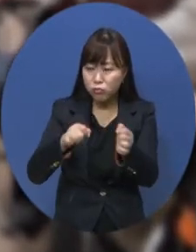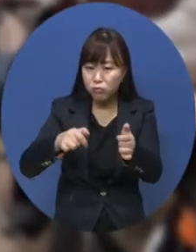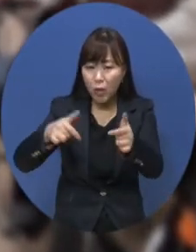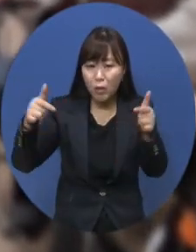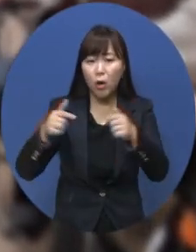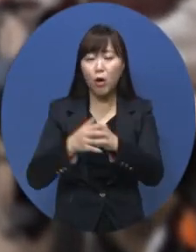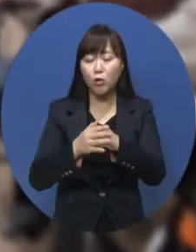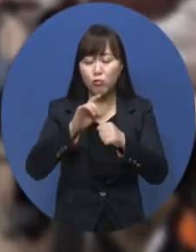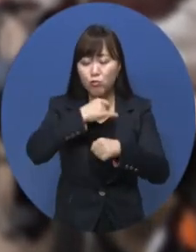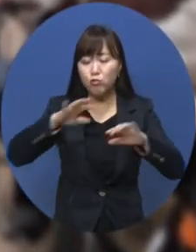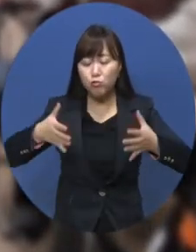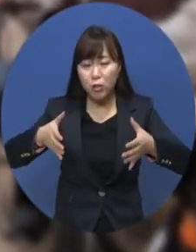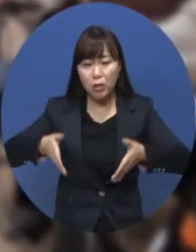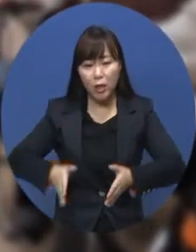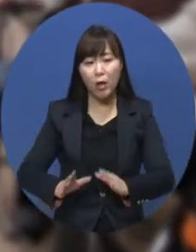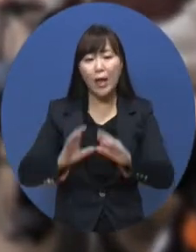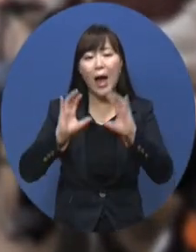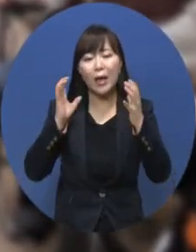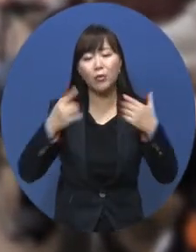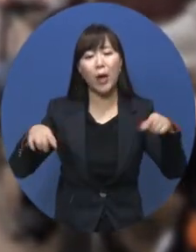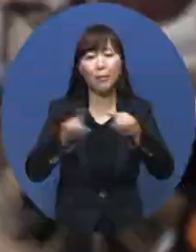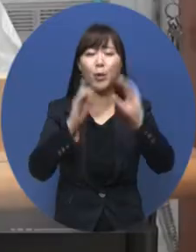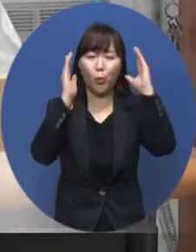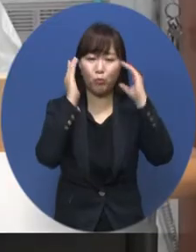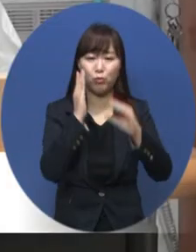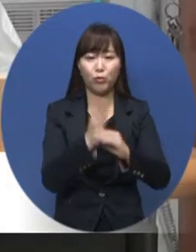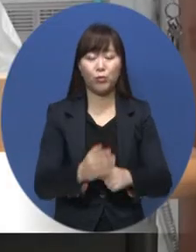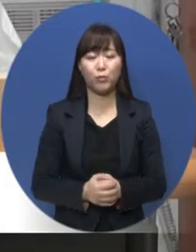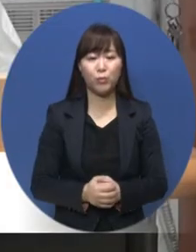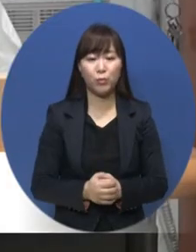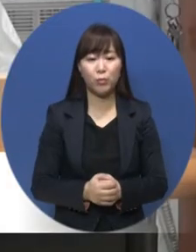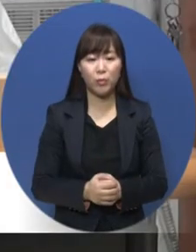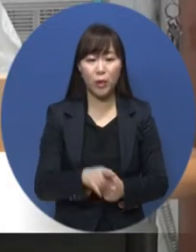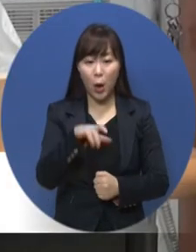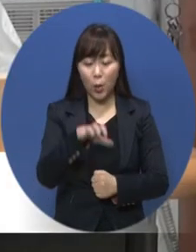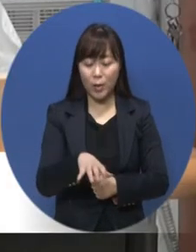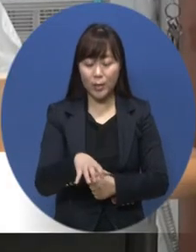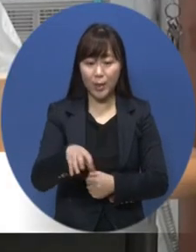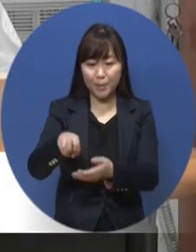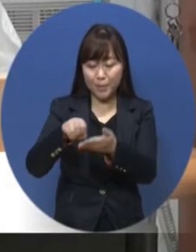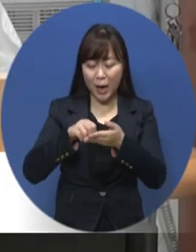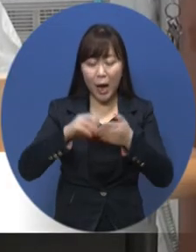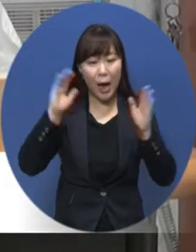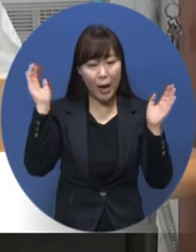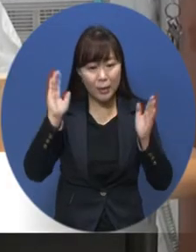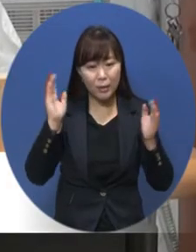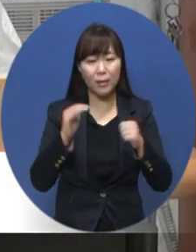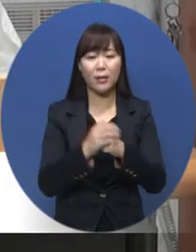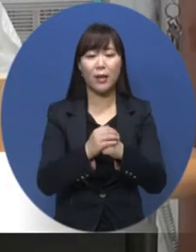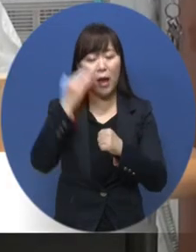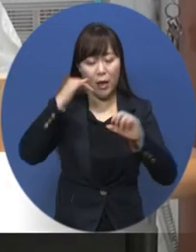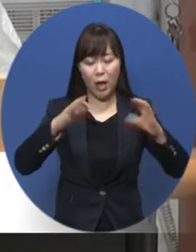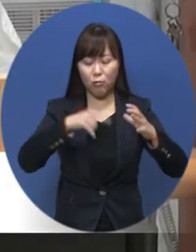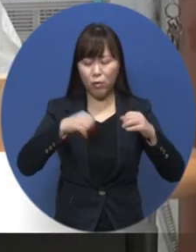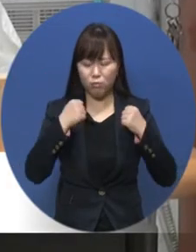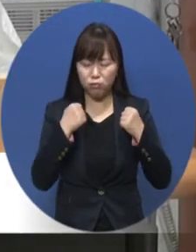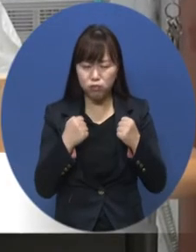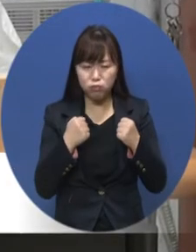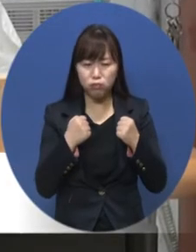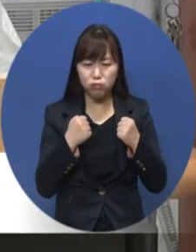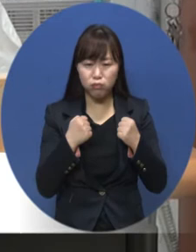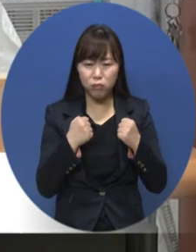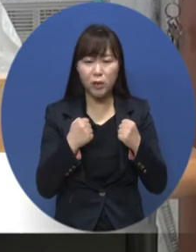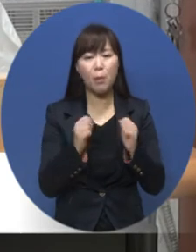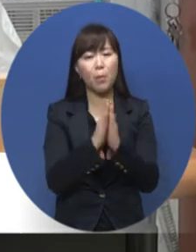출생 자료들도 함께 공부하고 있습니다 한국 학교에 온 학생들은 남한에 정착하는 것이